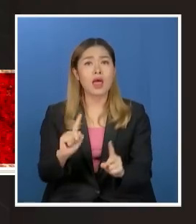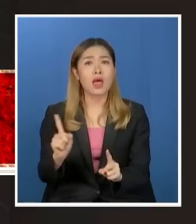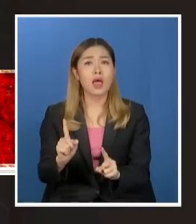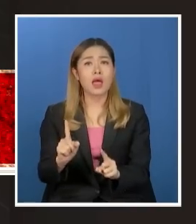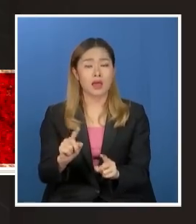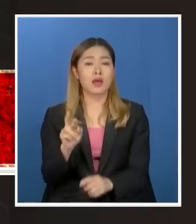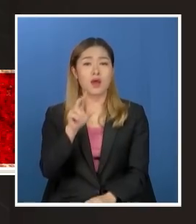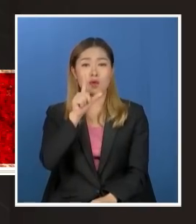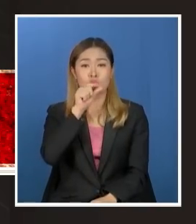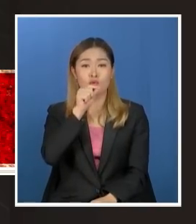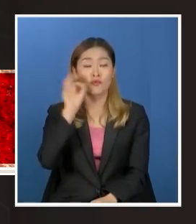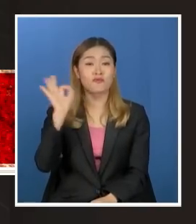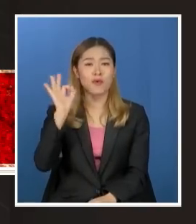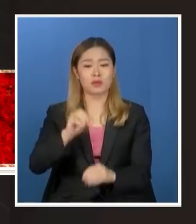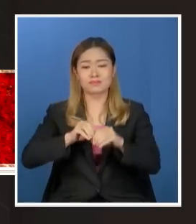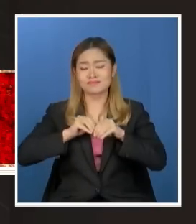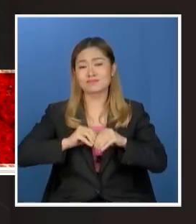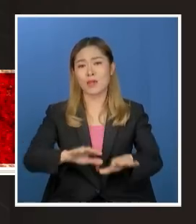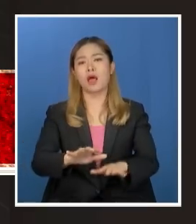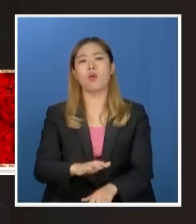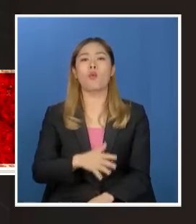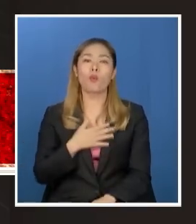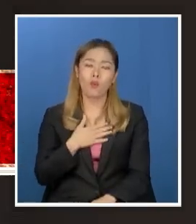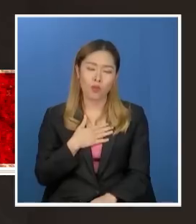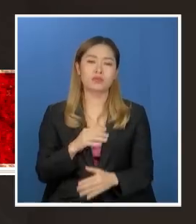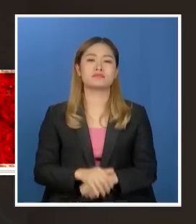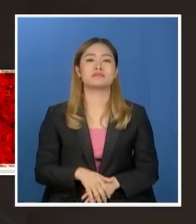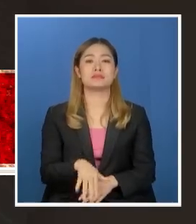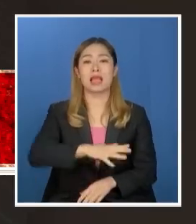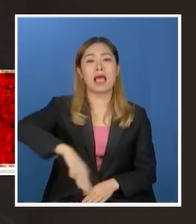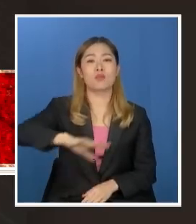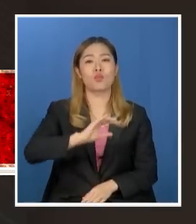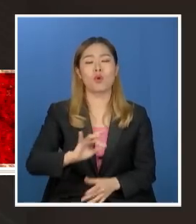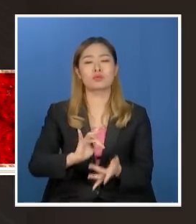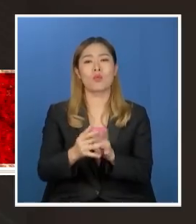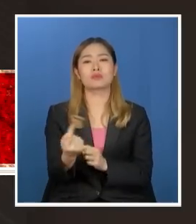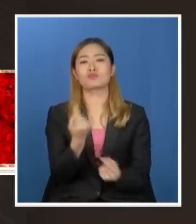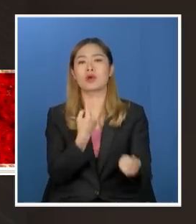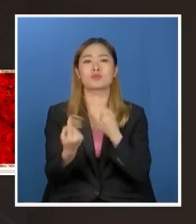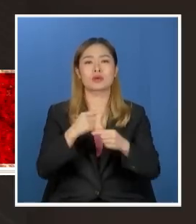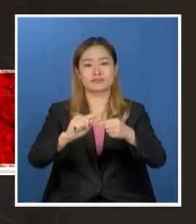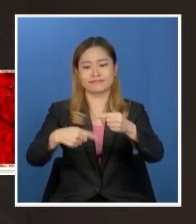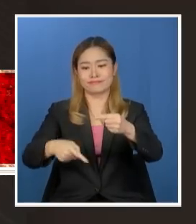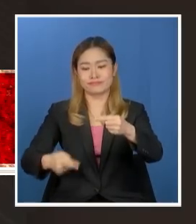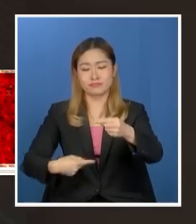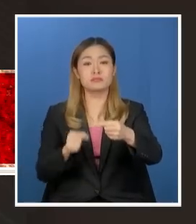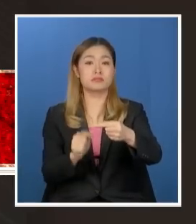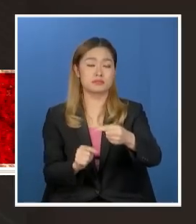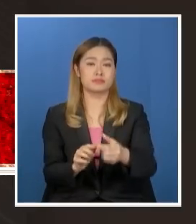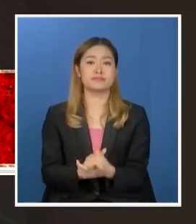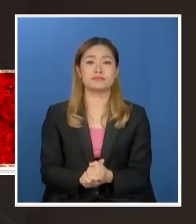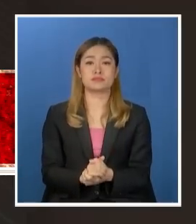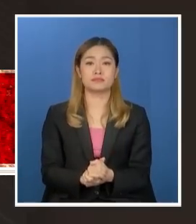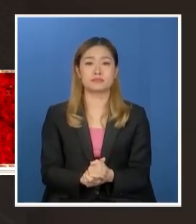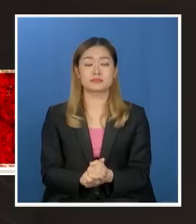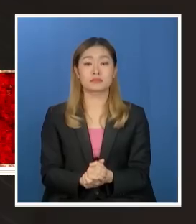พอทวิตข้อความลงในโลกโซเชียลปั๊บโอ้โหทั้งโลกโซเชียลรุมถล่มกันเพราะอ้าวไล่เรียงกันแบบนี้